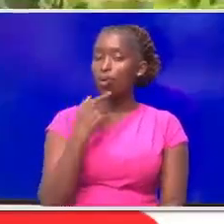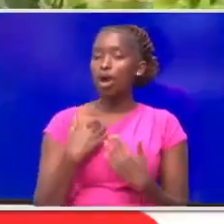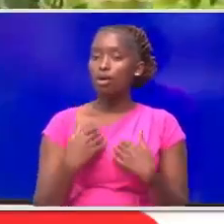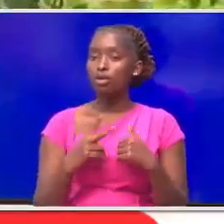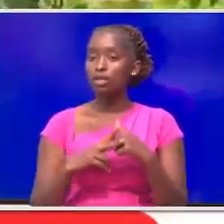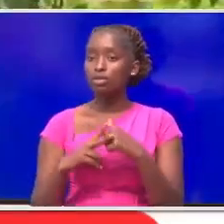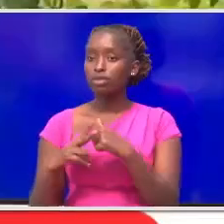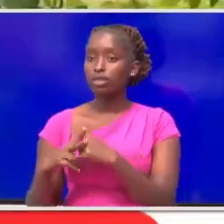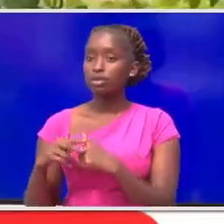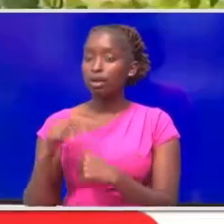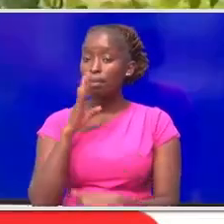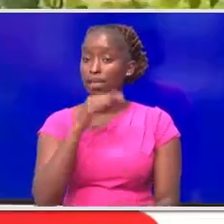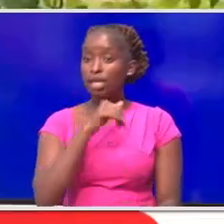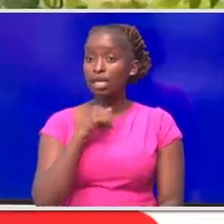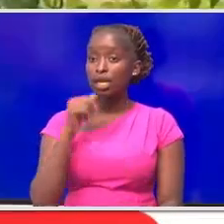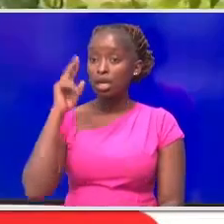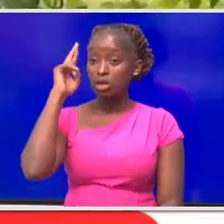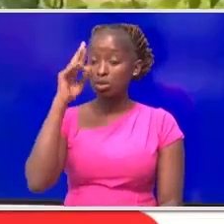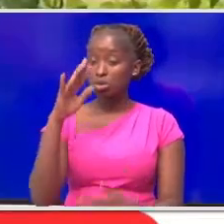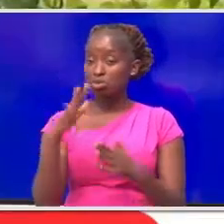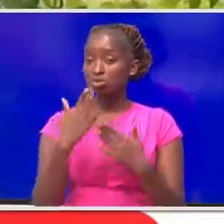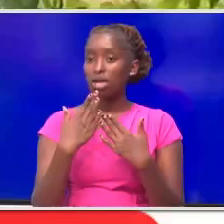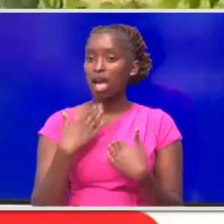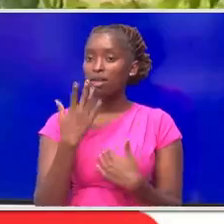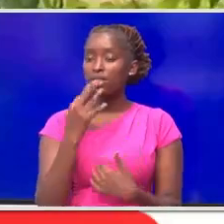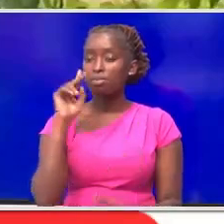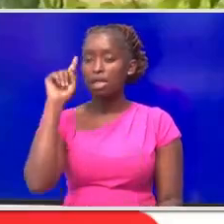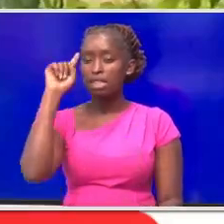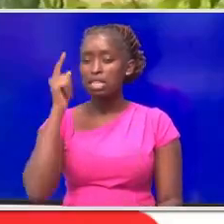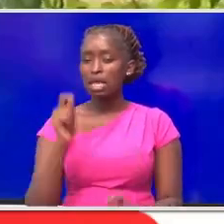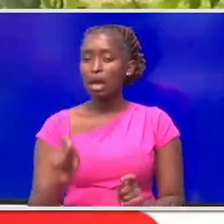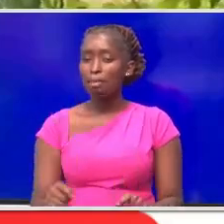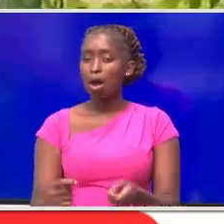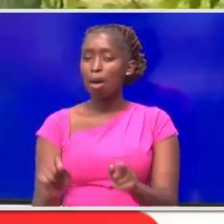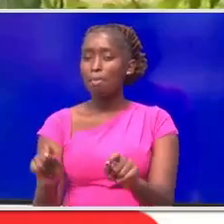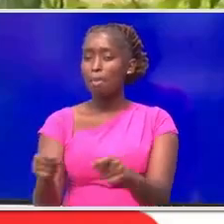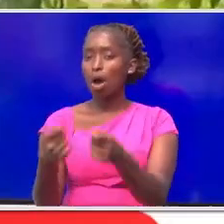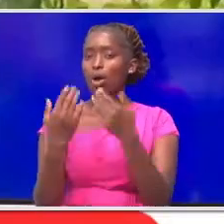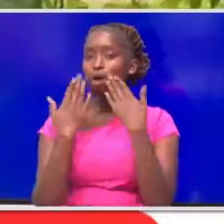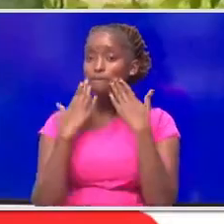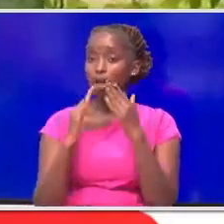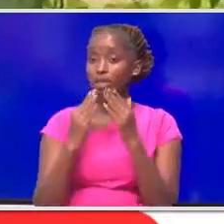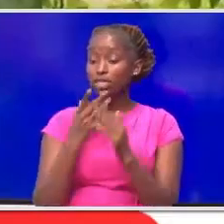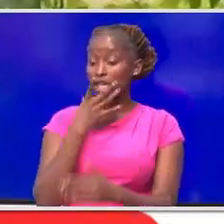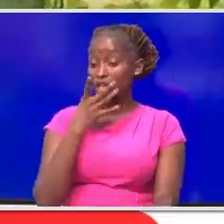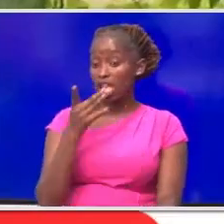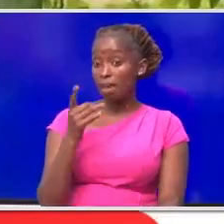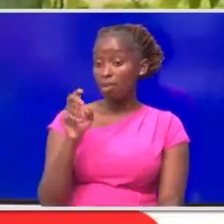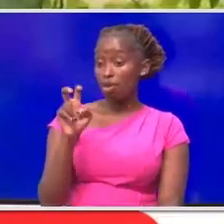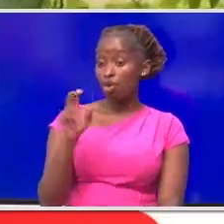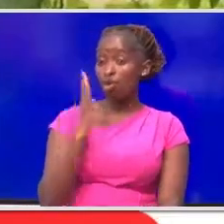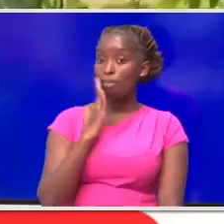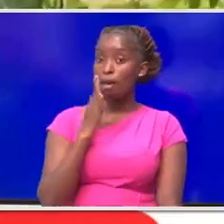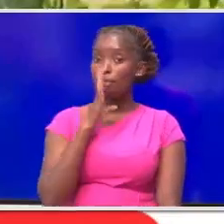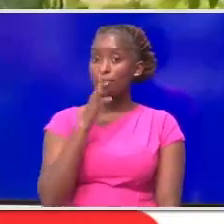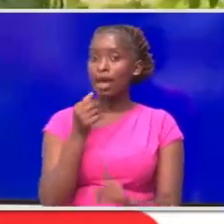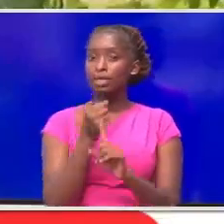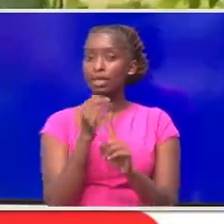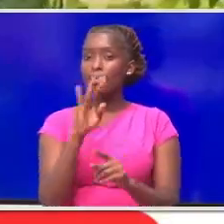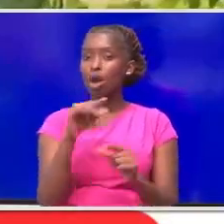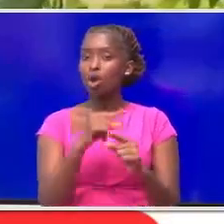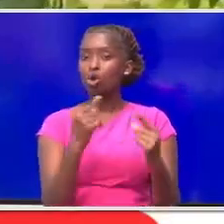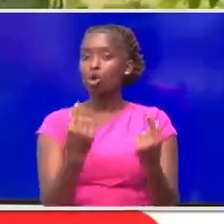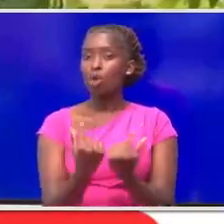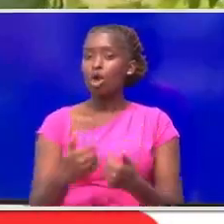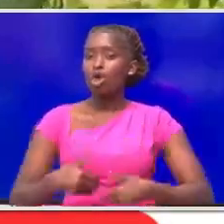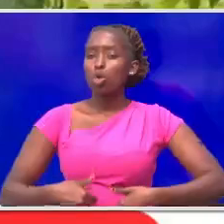Mayaka aliuawa kwa tuhuma za uchawi. Christopher alimtazama mamake akivamiwa na kundi la vijana waliodai